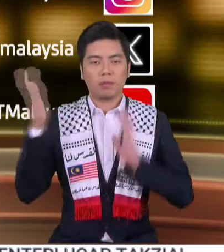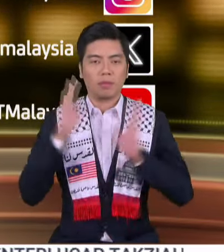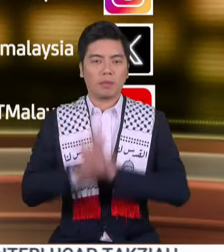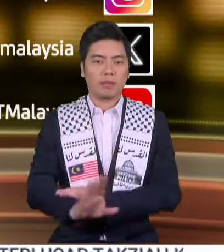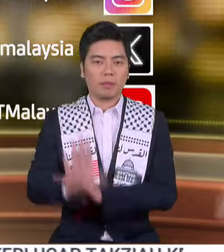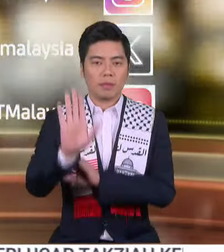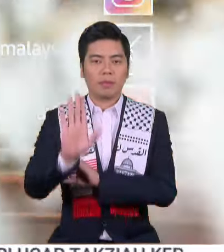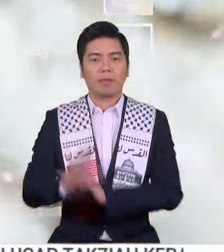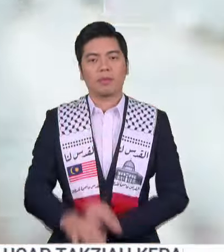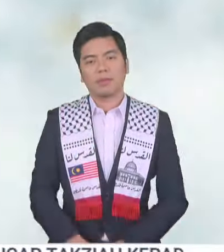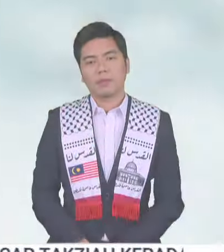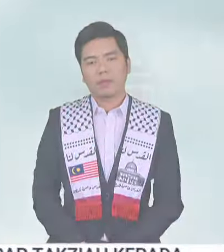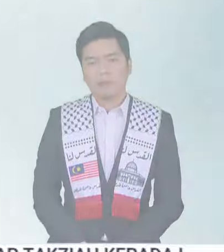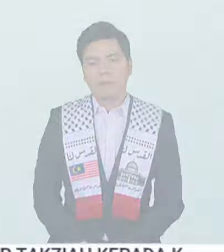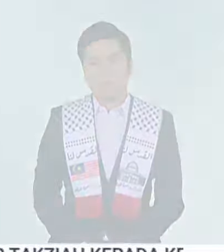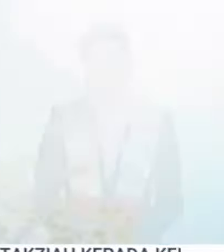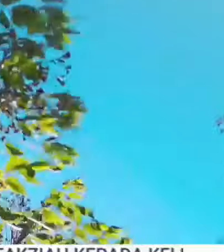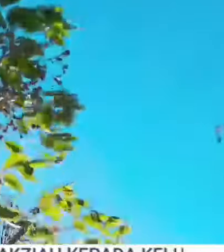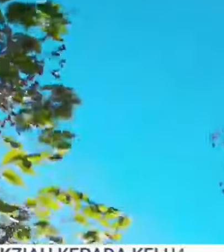Madani.